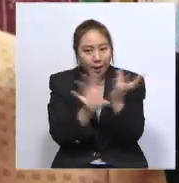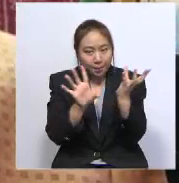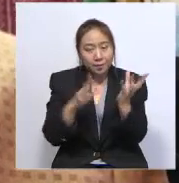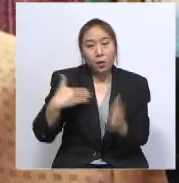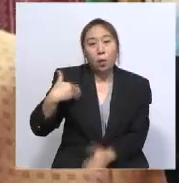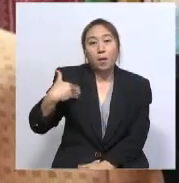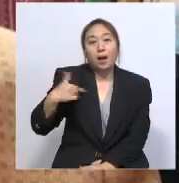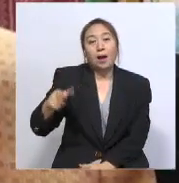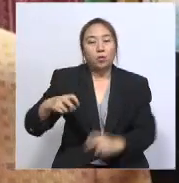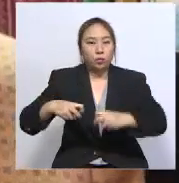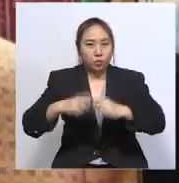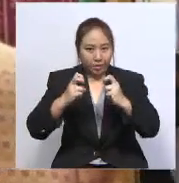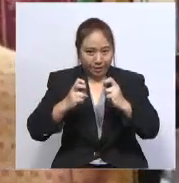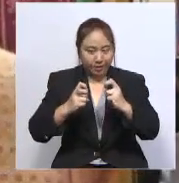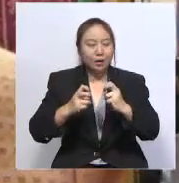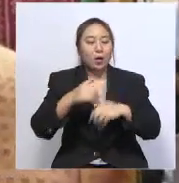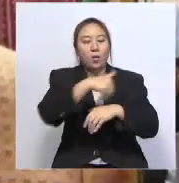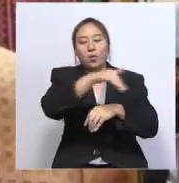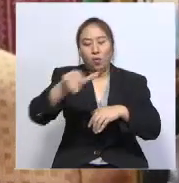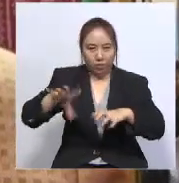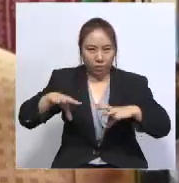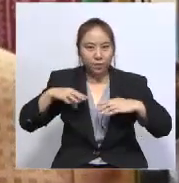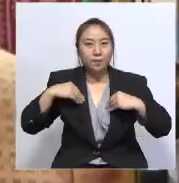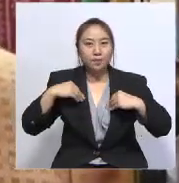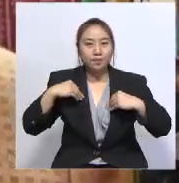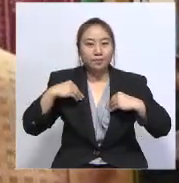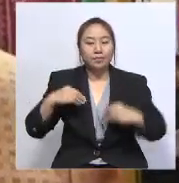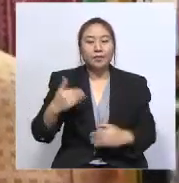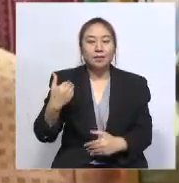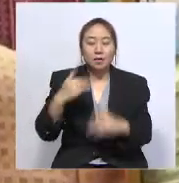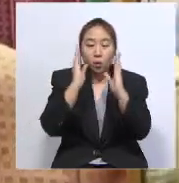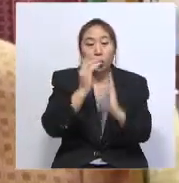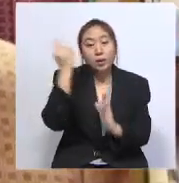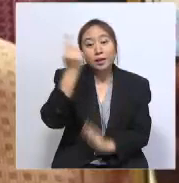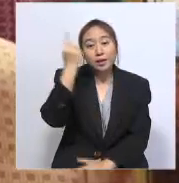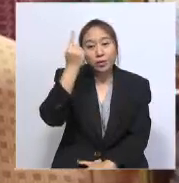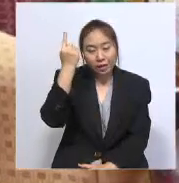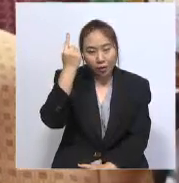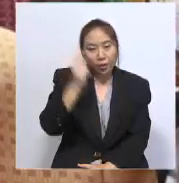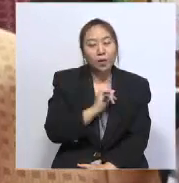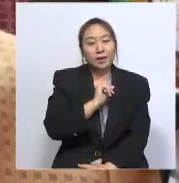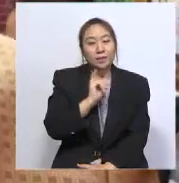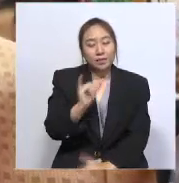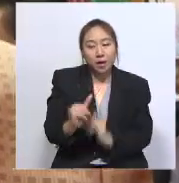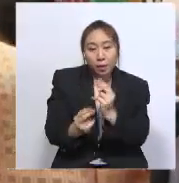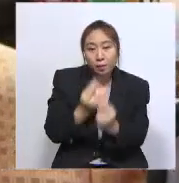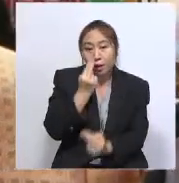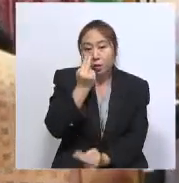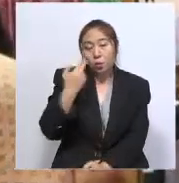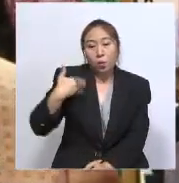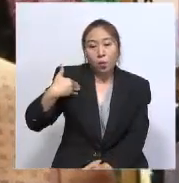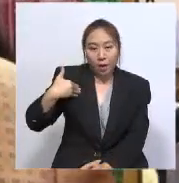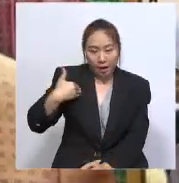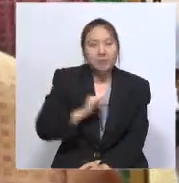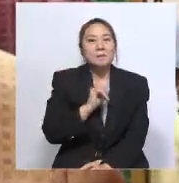ของจังหวัดสุรินทร์ก็เป็นที่ยอมรับนะครับทุกฝ่ายเวลามีนักท่องเที่ยวก็จะเดินทางไปดูผ้าไหมเยี่ยมชมผ้าไหมที่หมู่บ้